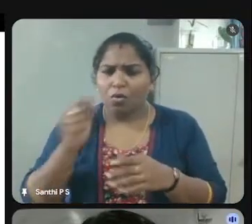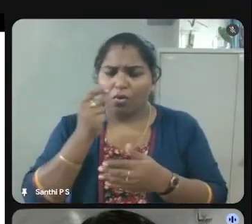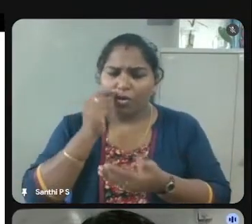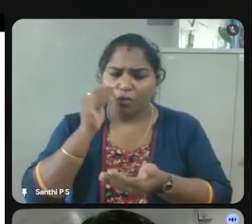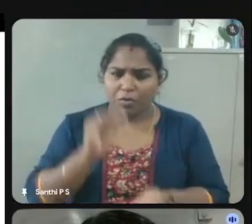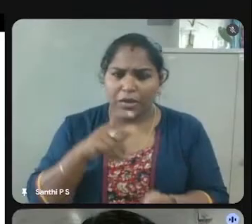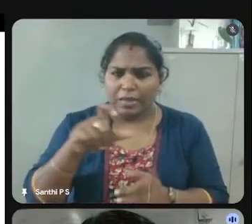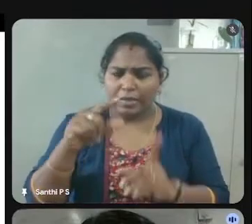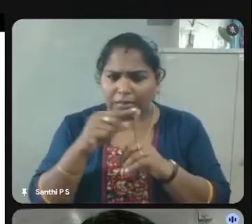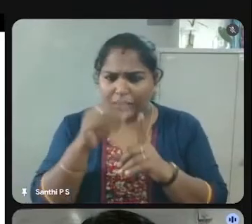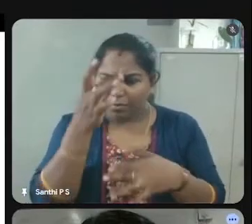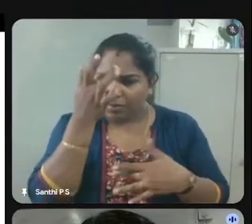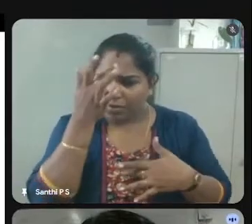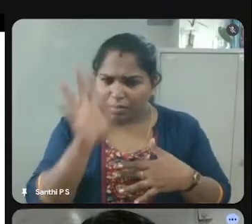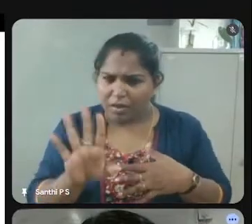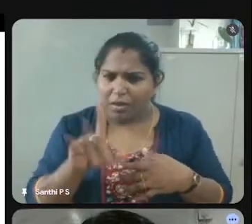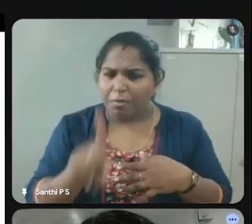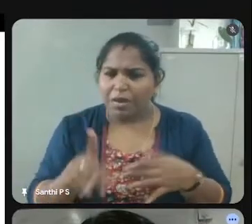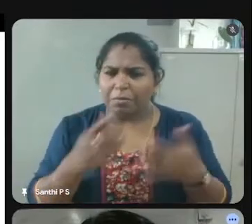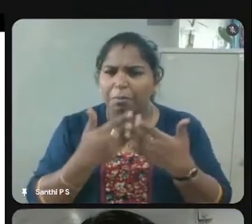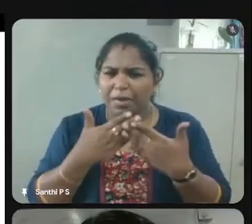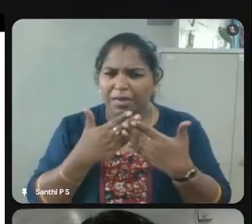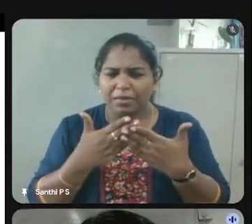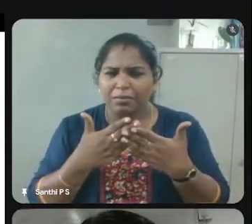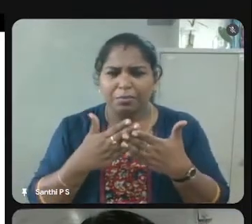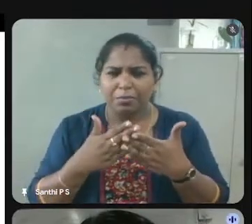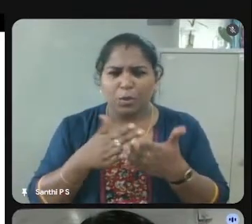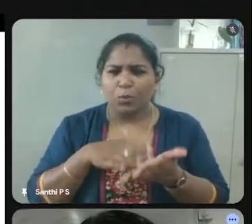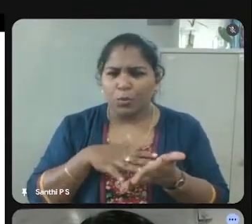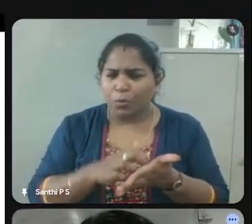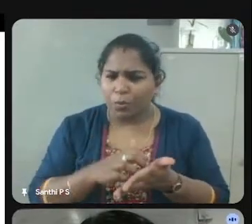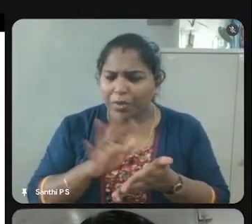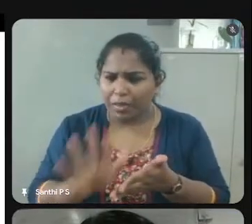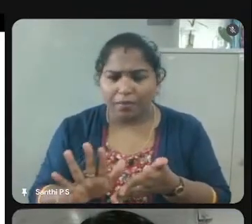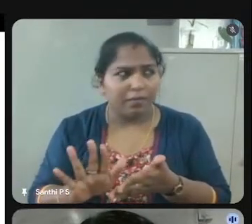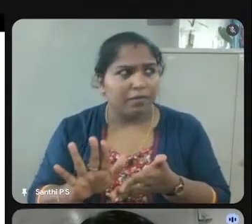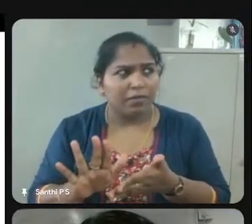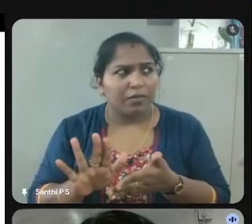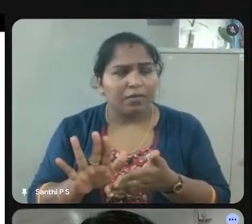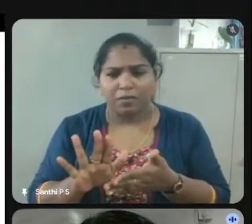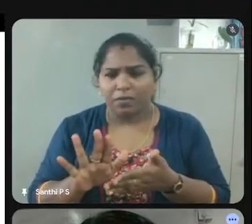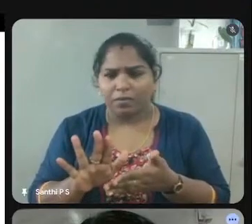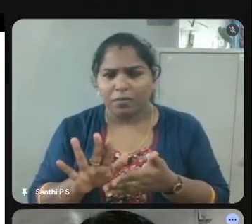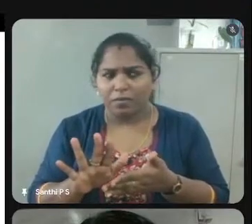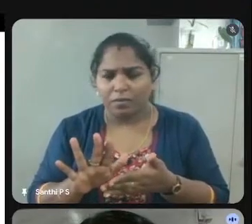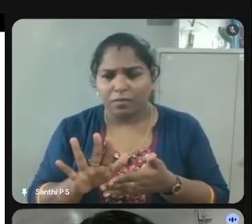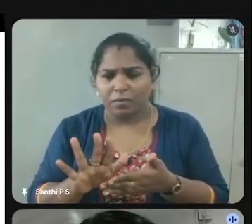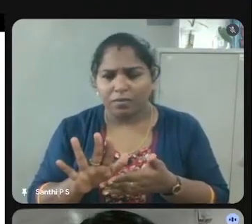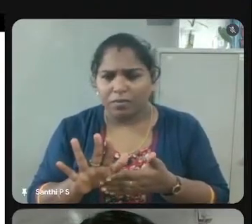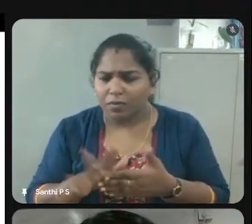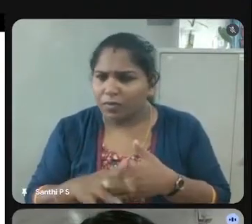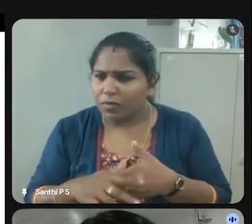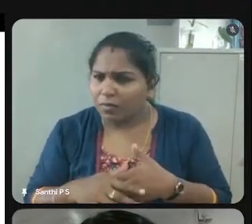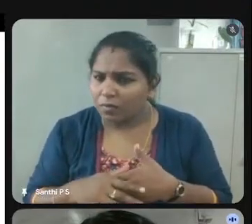പൾസിയാണ്. പക്ഷെ പഠിക്കാൻ ഭയങ്കര പുറകോട്ടാണ്. അതിന് ഞങ്ങള് ഭയങ്കര ഡ്രസ്സായിട്ട് പ്രോത്സാഹനം എല്ലാ കാര്യത്തിനും അവൻ തന്നെ